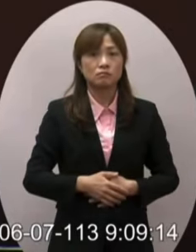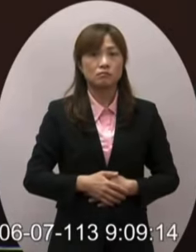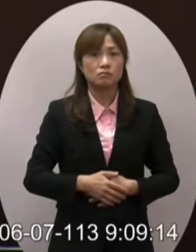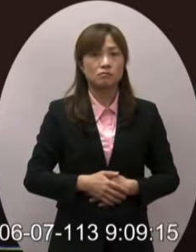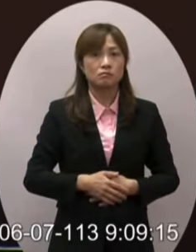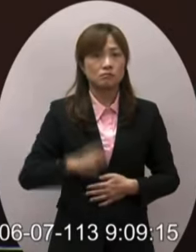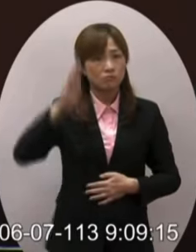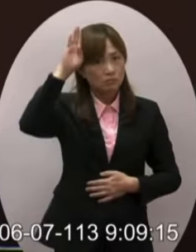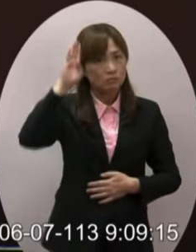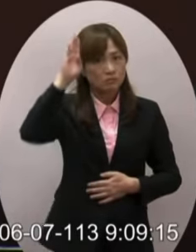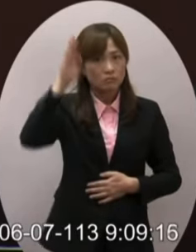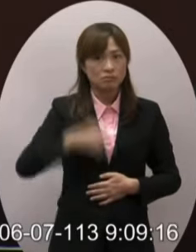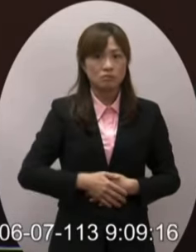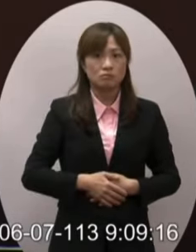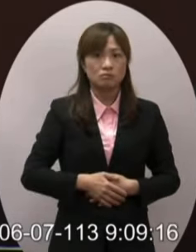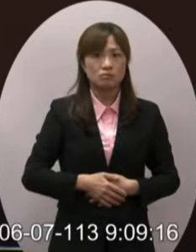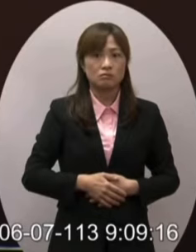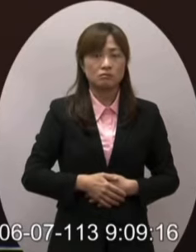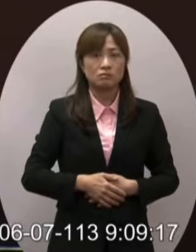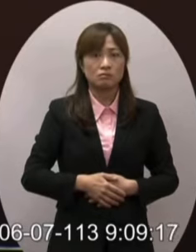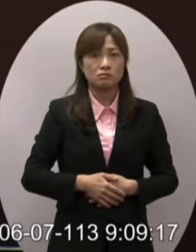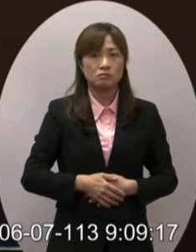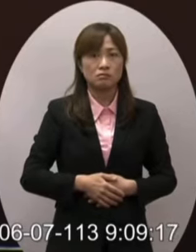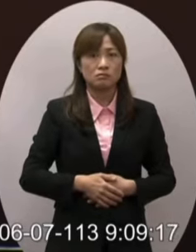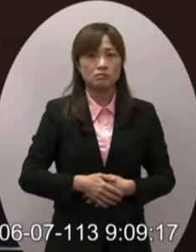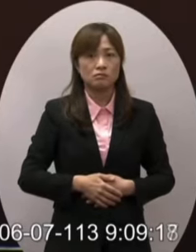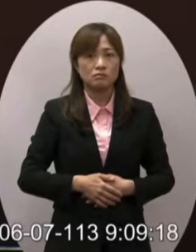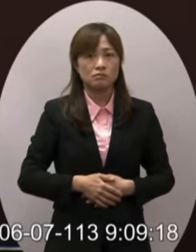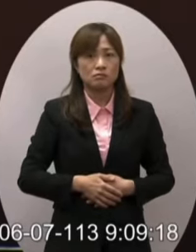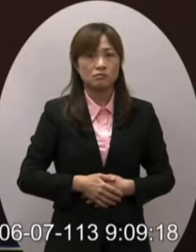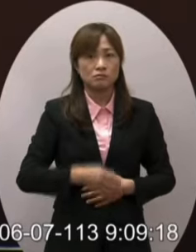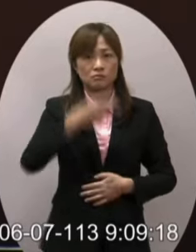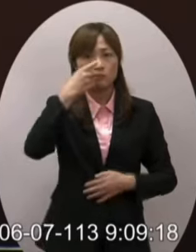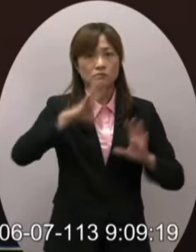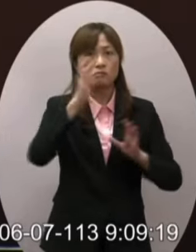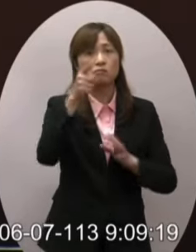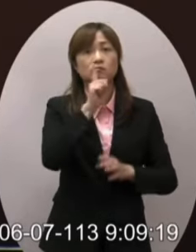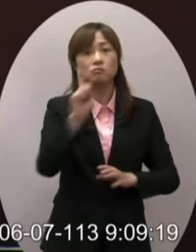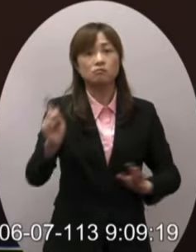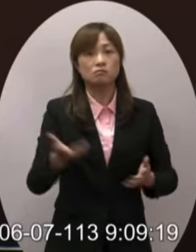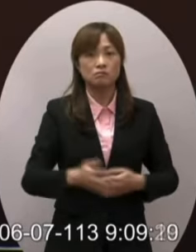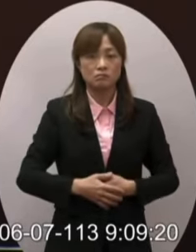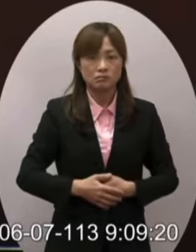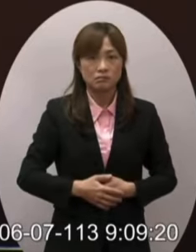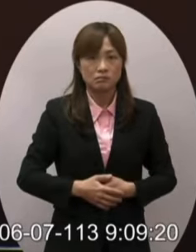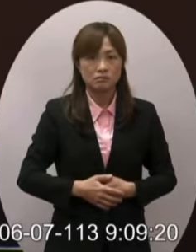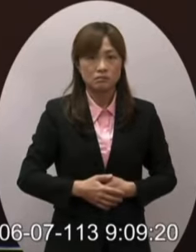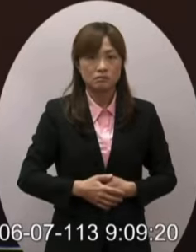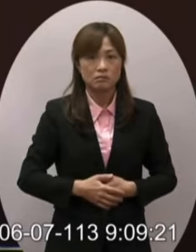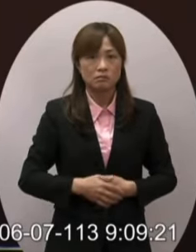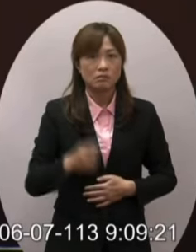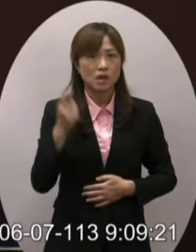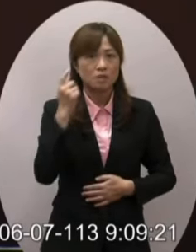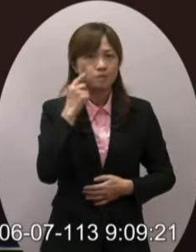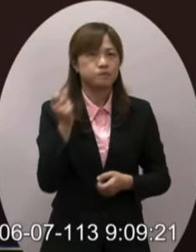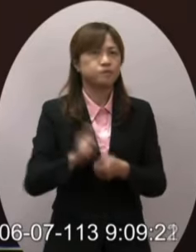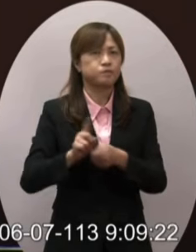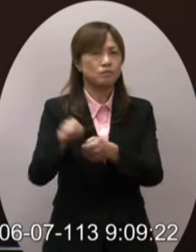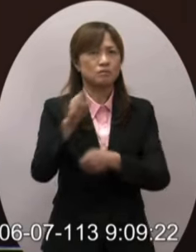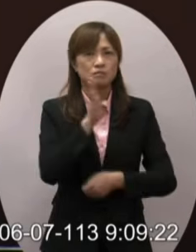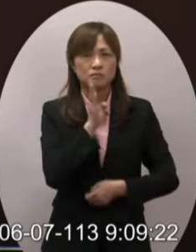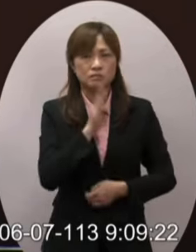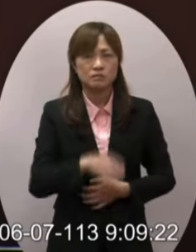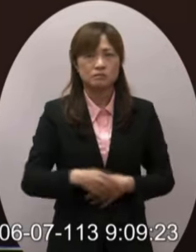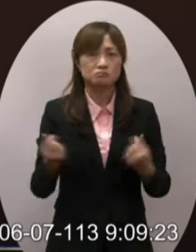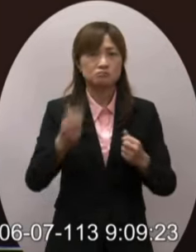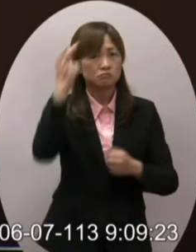掌制，来，不要罗志祥打脸你哈，来听听赖清德怎么讲。 错了，这个是假讯息，因为根据不管是根